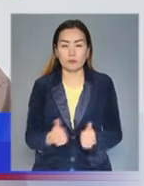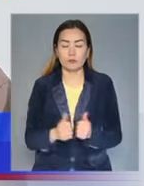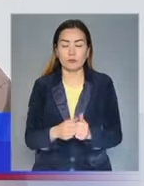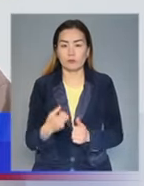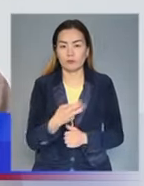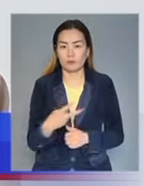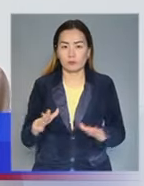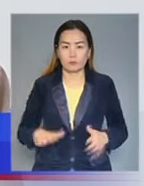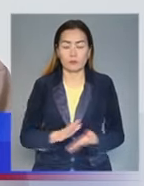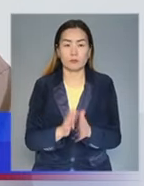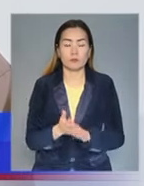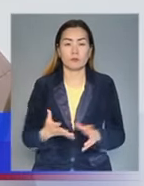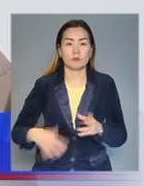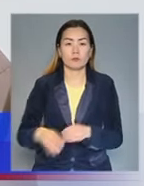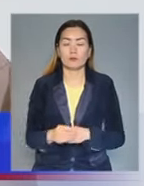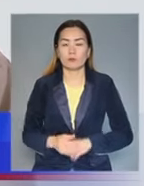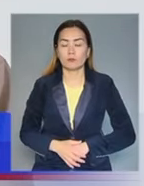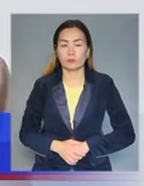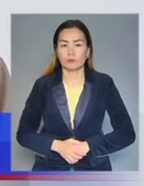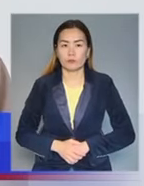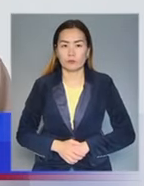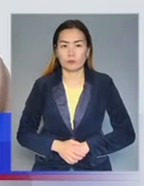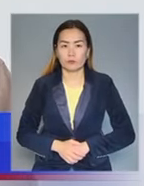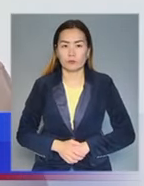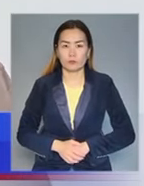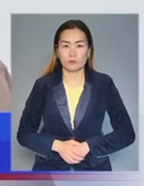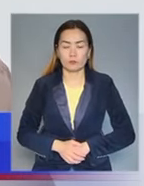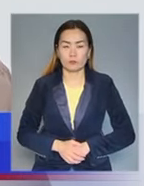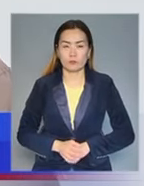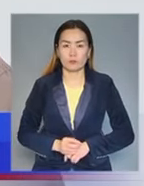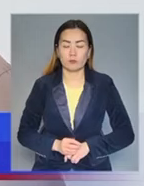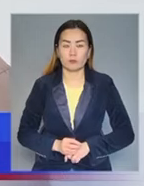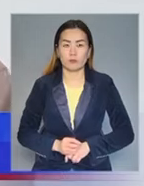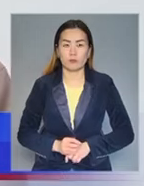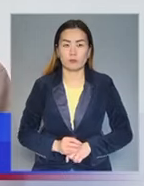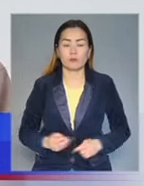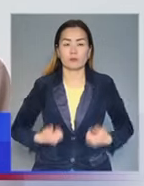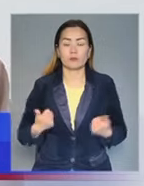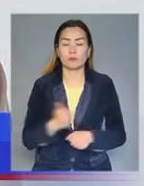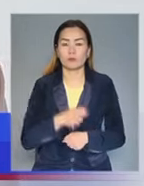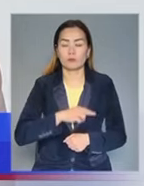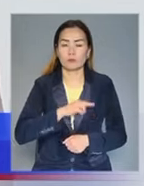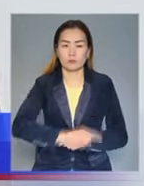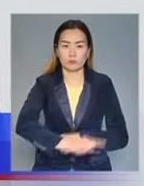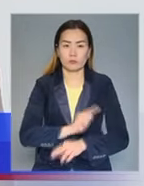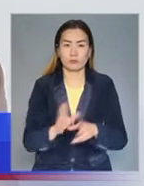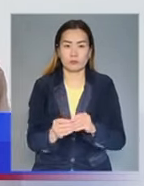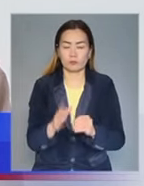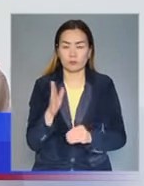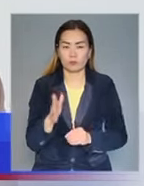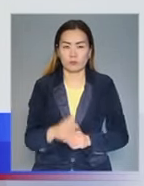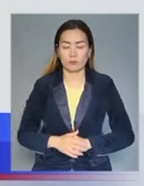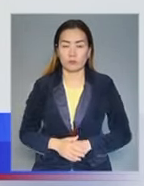екінші этажға. Үй жағдайында барлығына кровать сұрамағаннан кейін жаңағы паластарымен, кілемдерімен, көрпелерімен